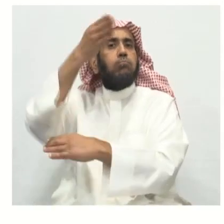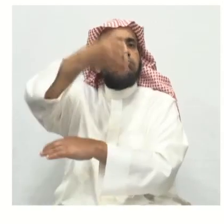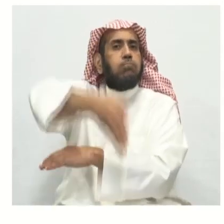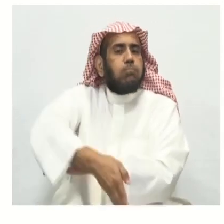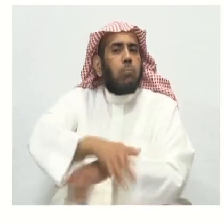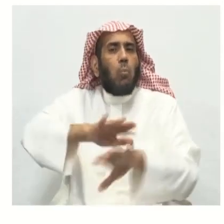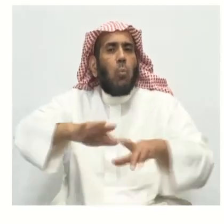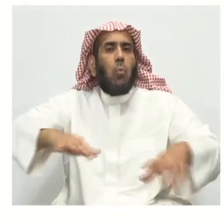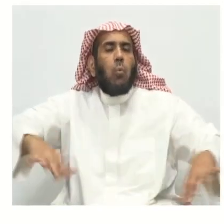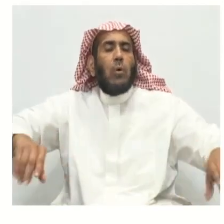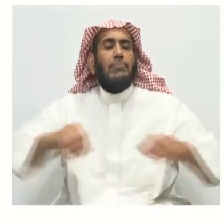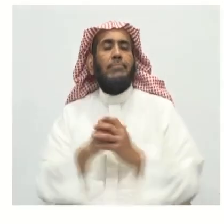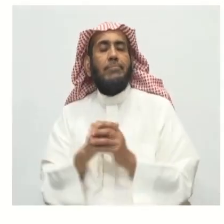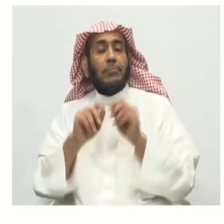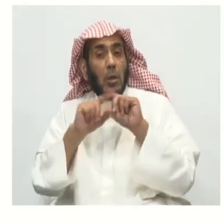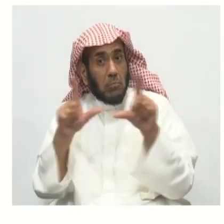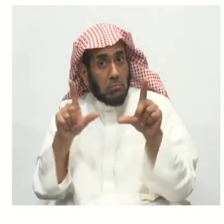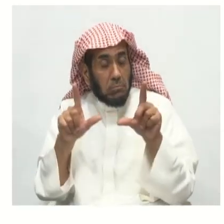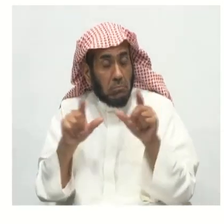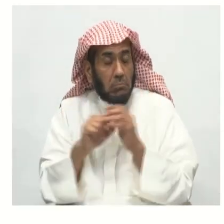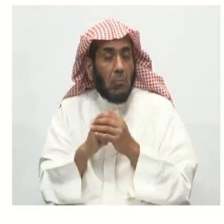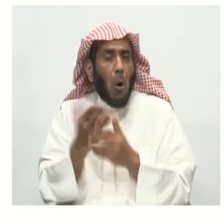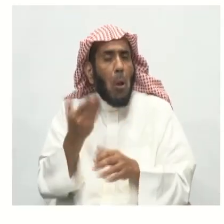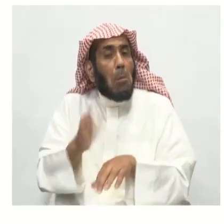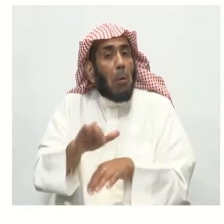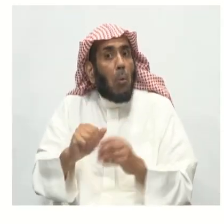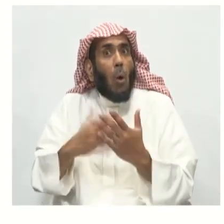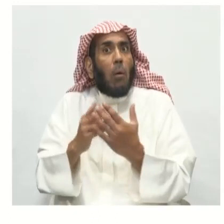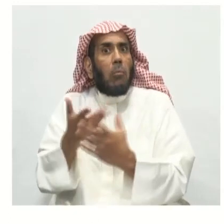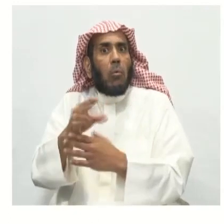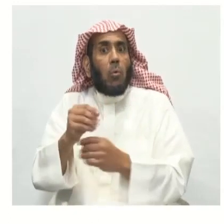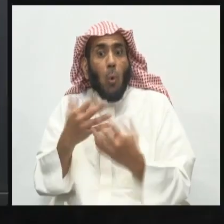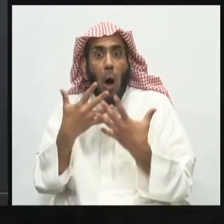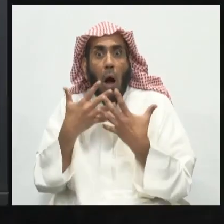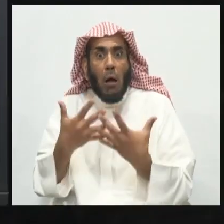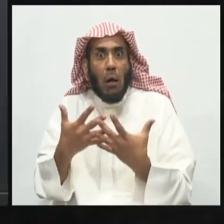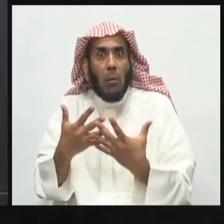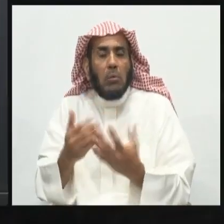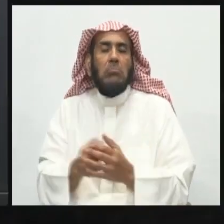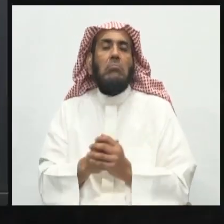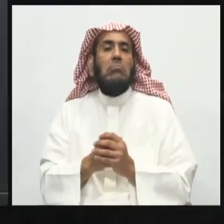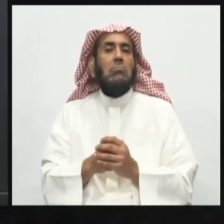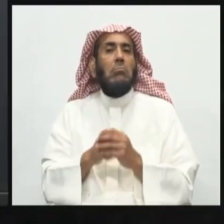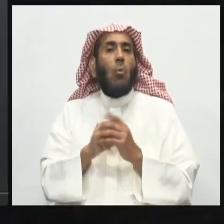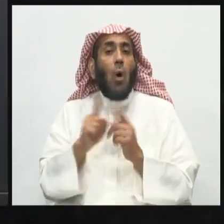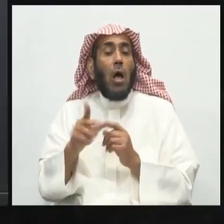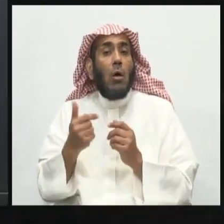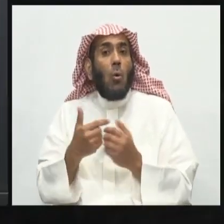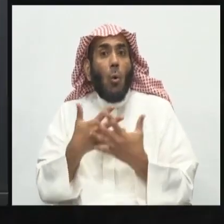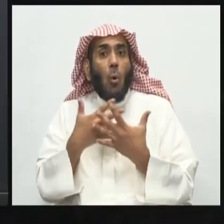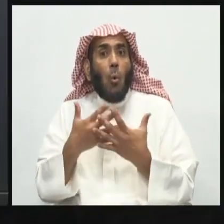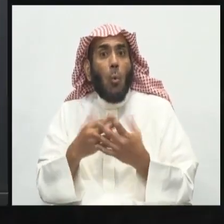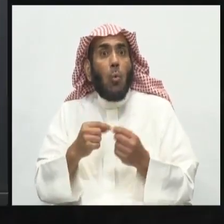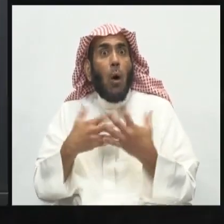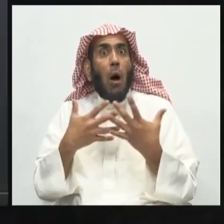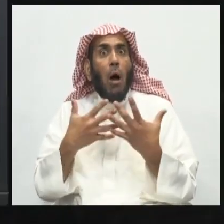البحر لاحظتم يا ابنائي وهذا شيء عجيب وهذا شيء في